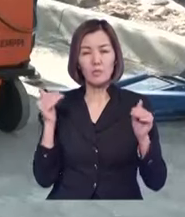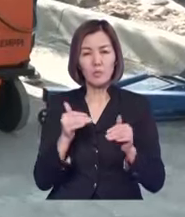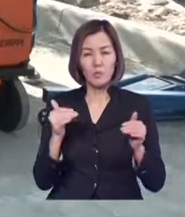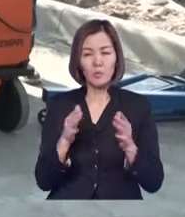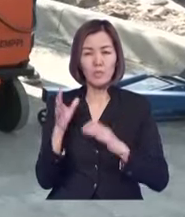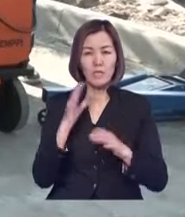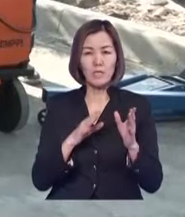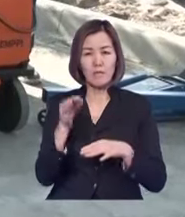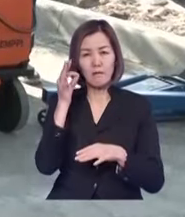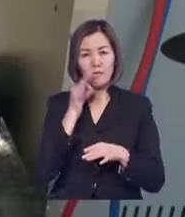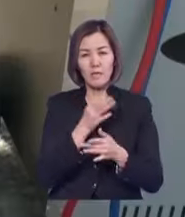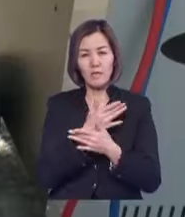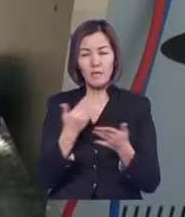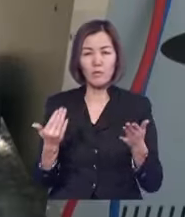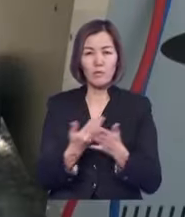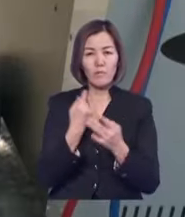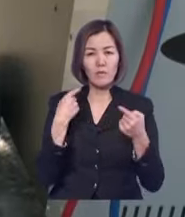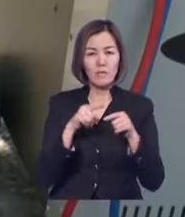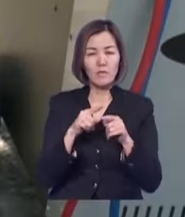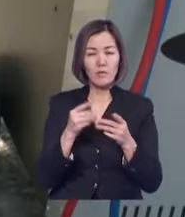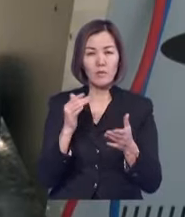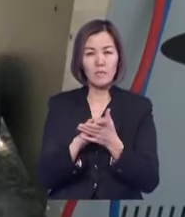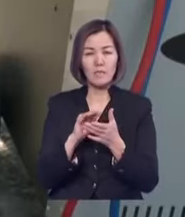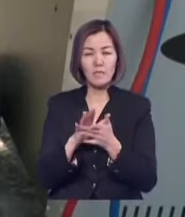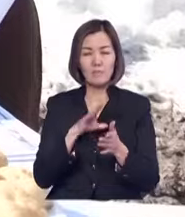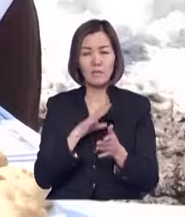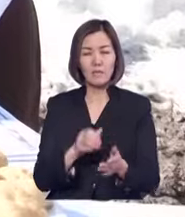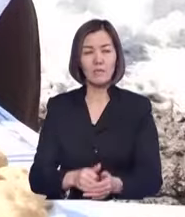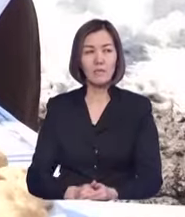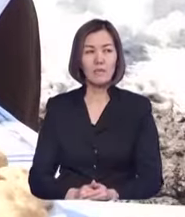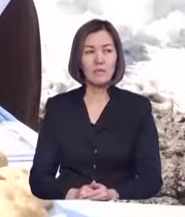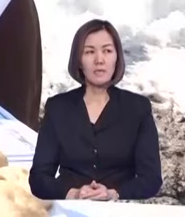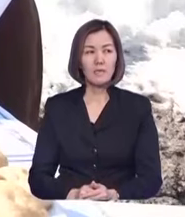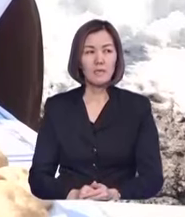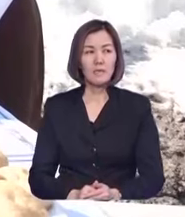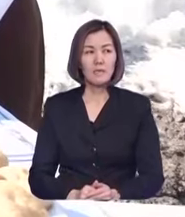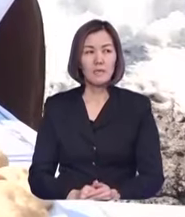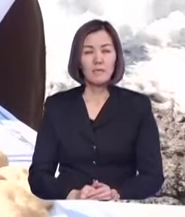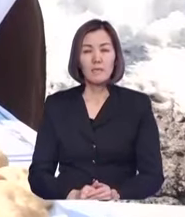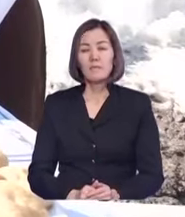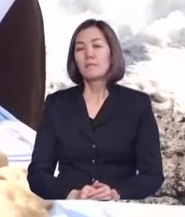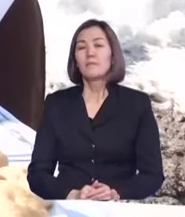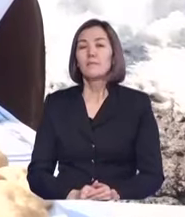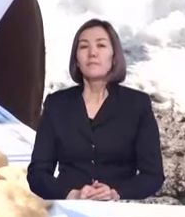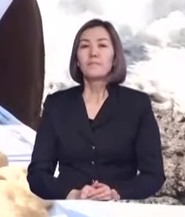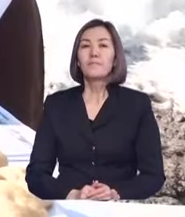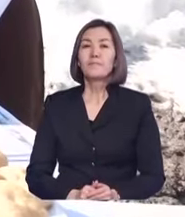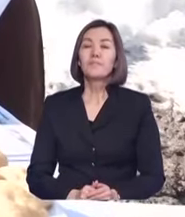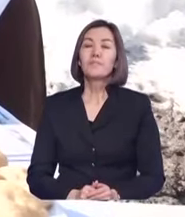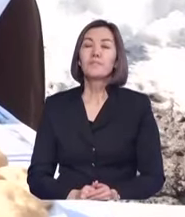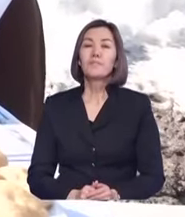қолдарынан шыққан тәттілер мен заманауи технологияларға таныстырылым жасады. Бұл бізде бүгінгі жасағанымыз капкейк,